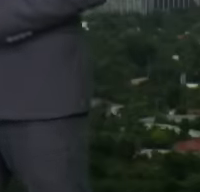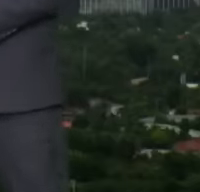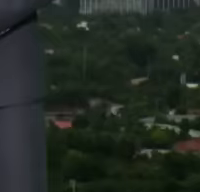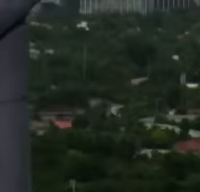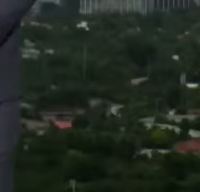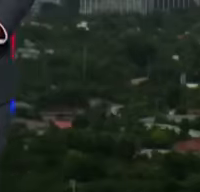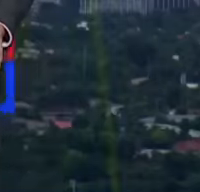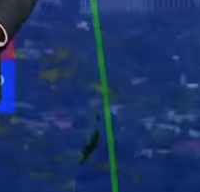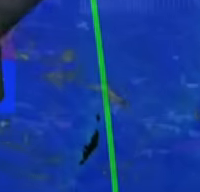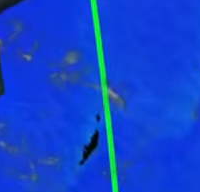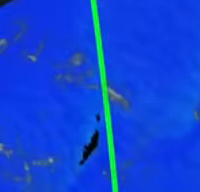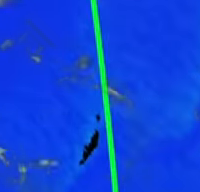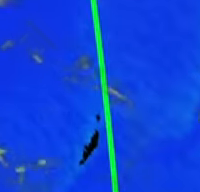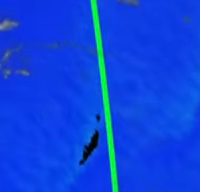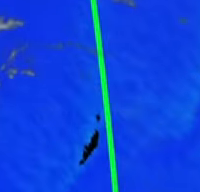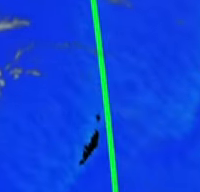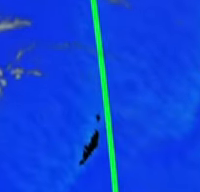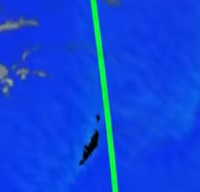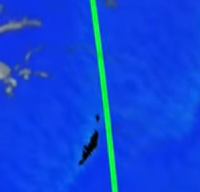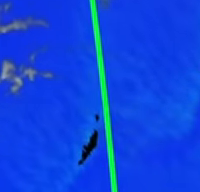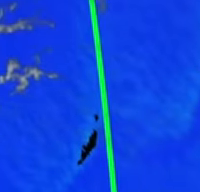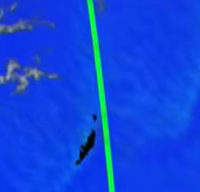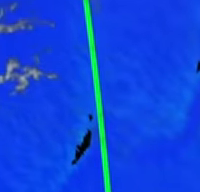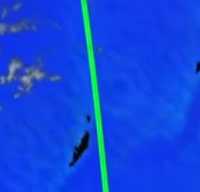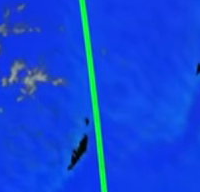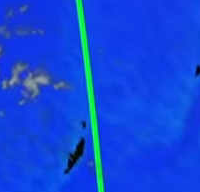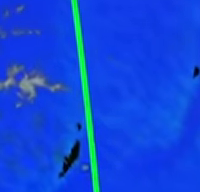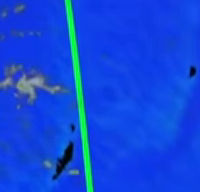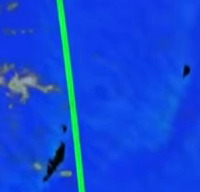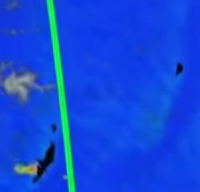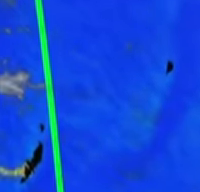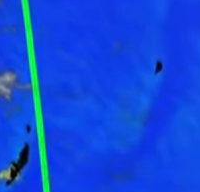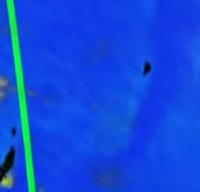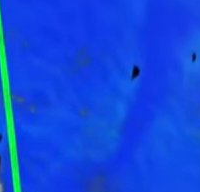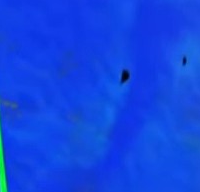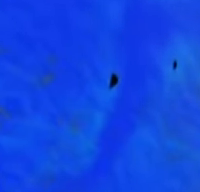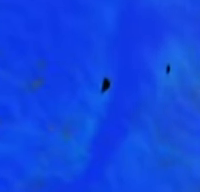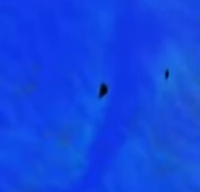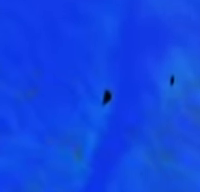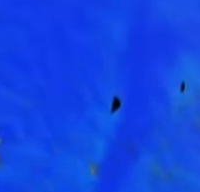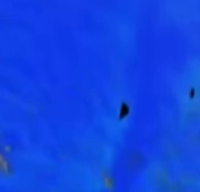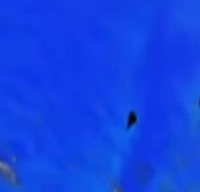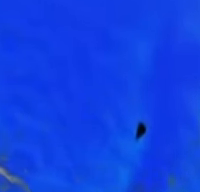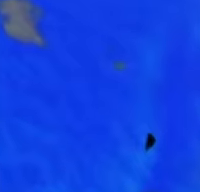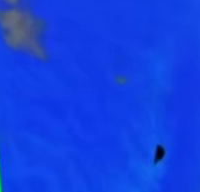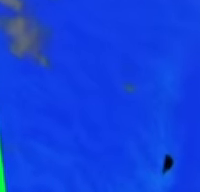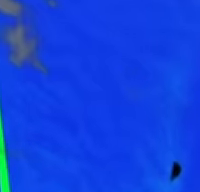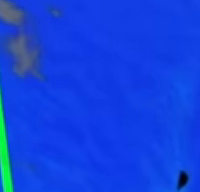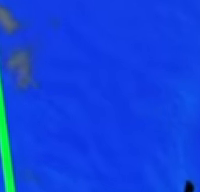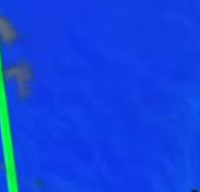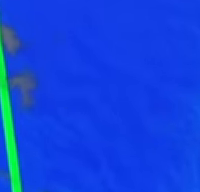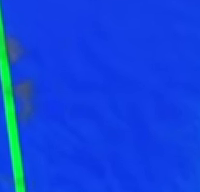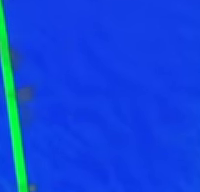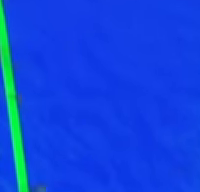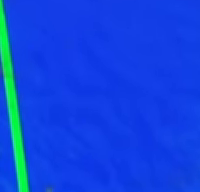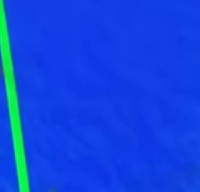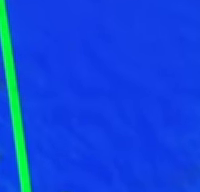ang panahon. Yan po ang update sa lagay ng panahon. Ako po si Ariel Rojas. Have a meaningful Holy Week po at ingat